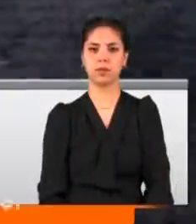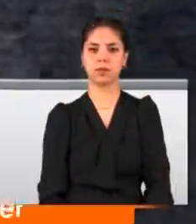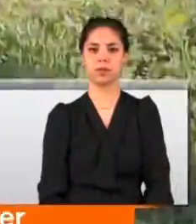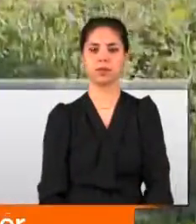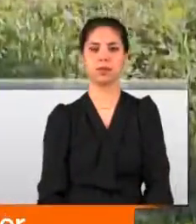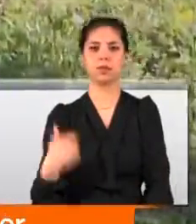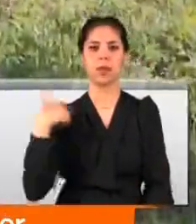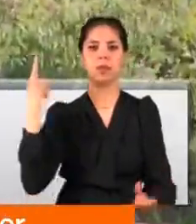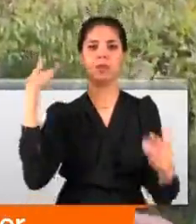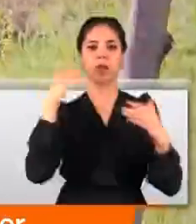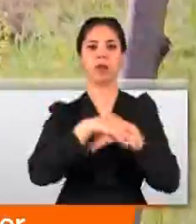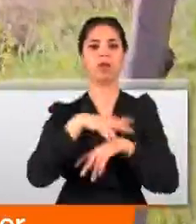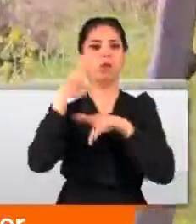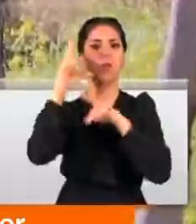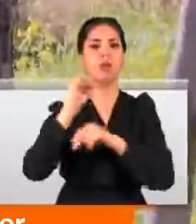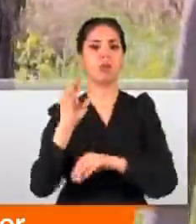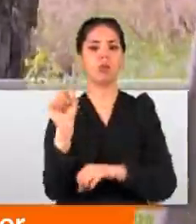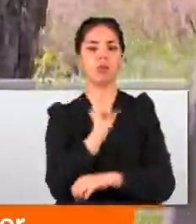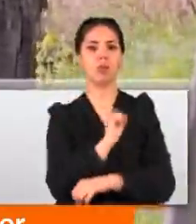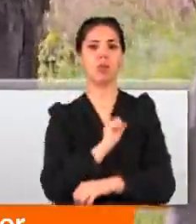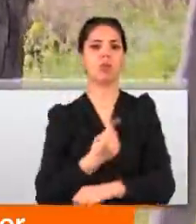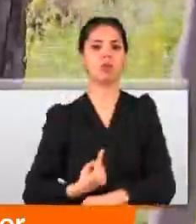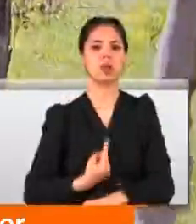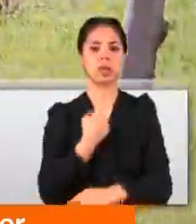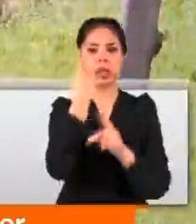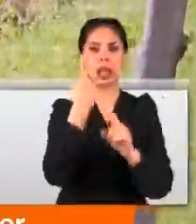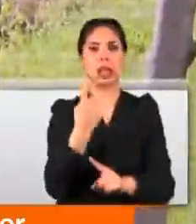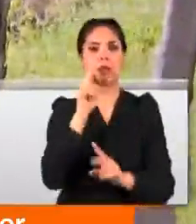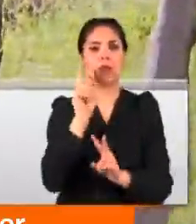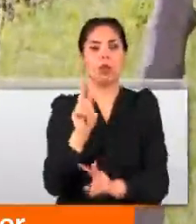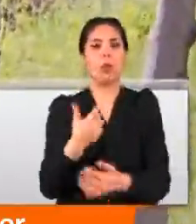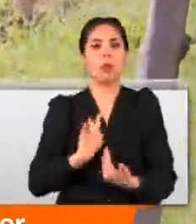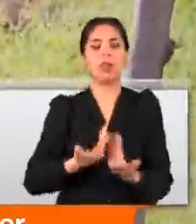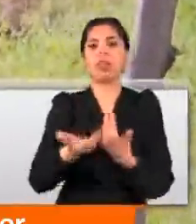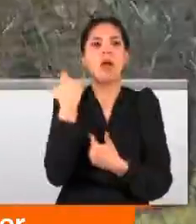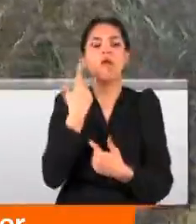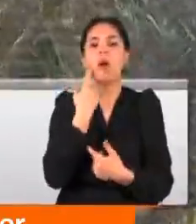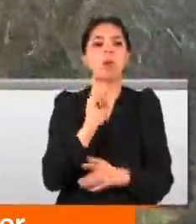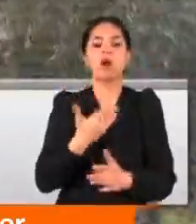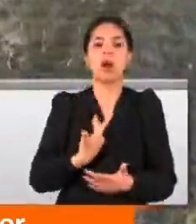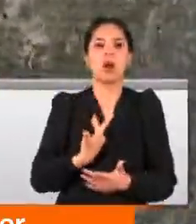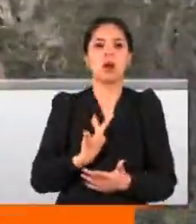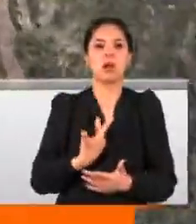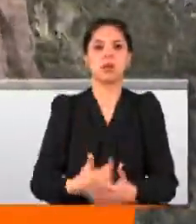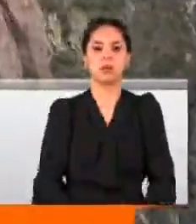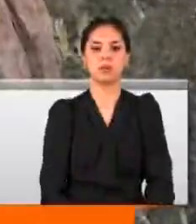Ben bir gece yatamadım burayı görünce. Korku hissediyoruz yani, ilk defa gördüğümüz bir şey. Daha önce görmedik böyle bir şey.